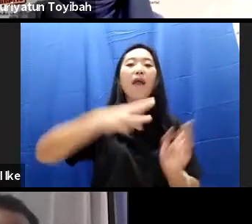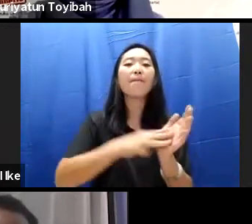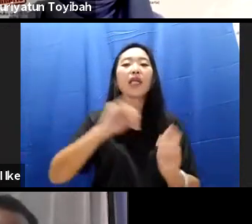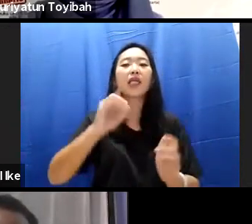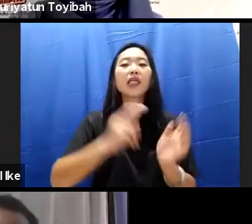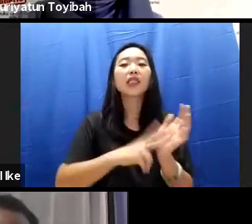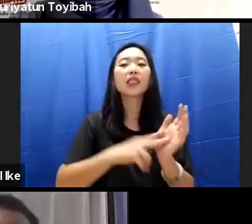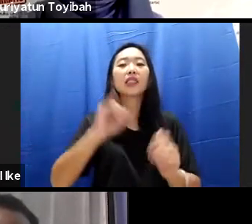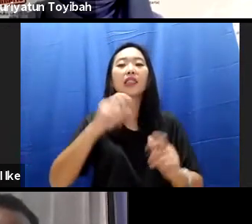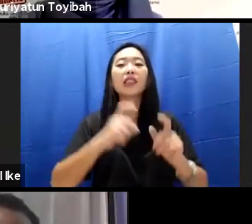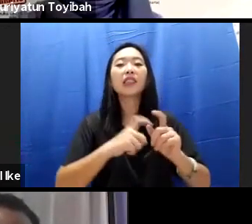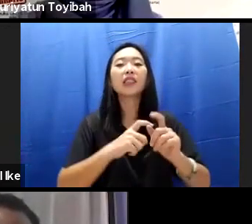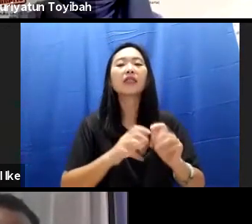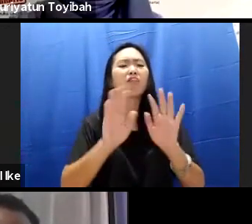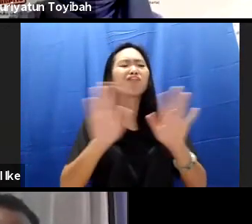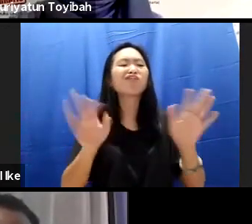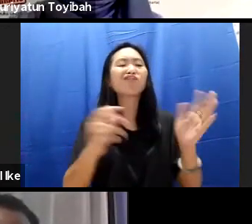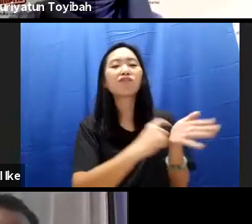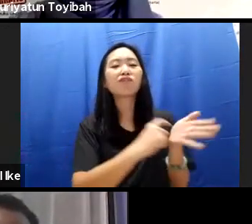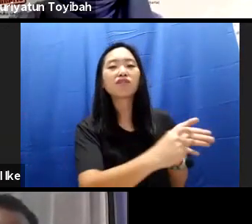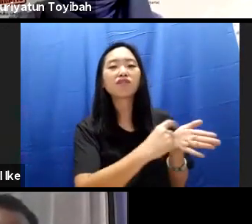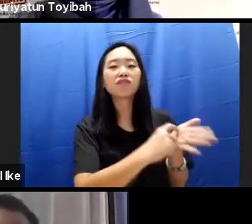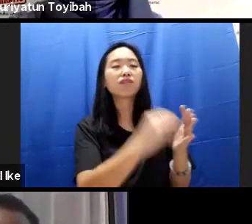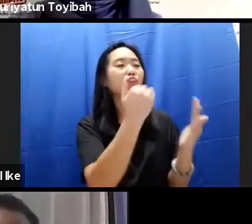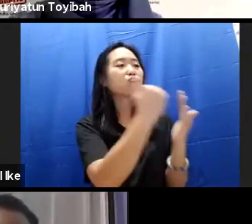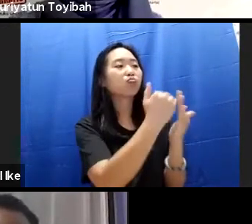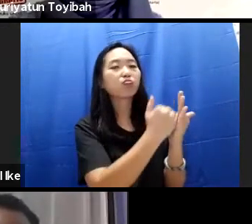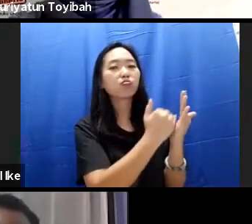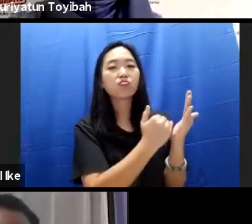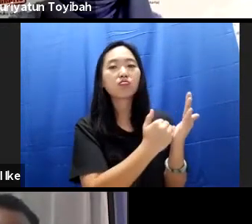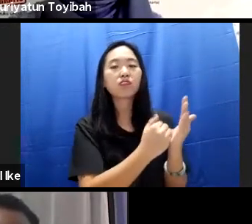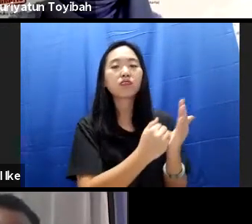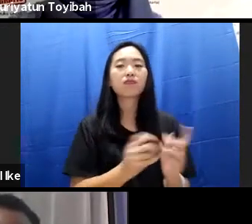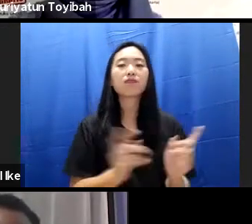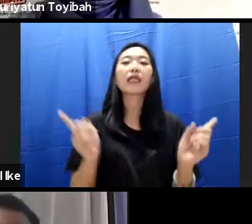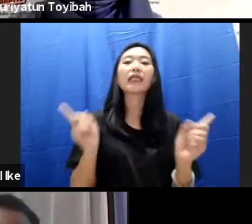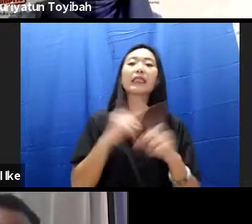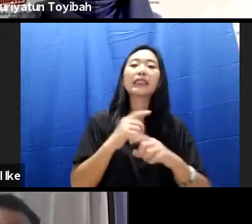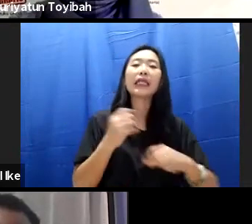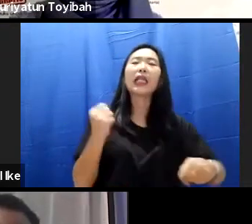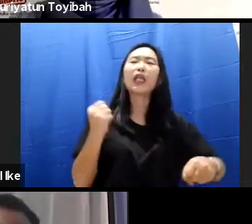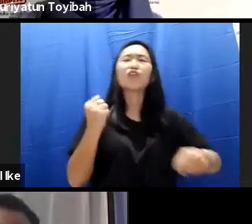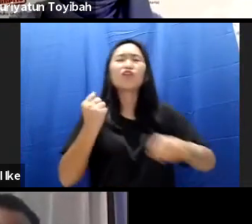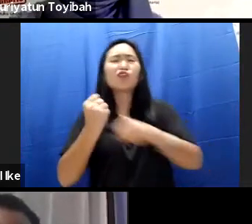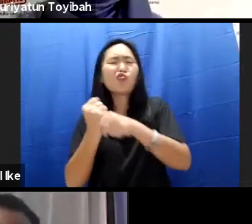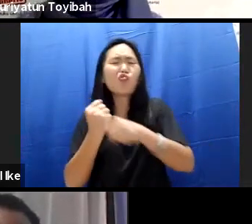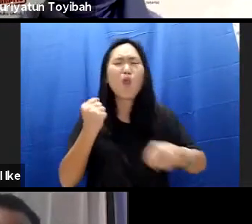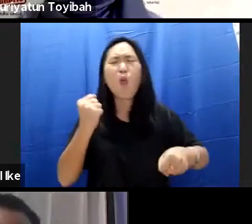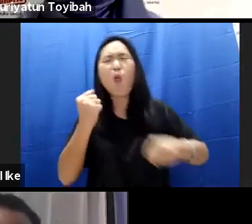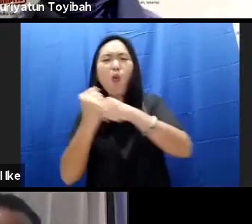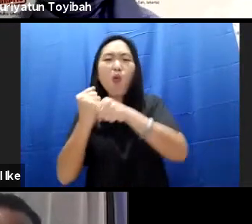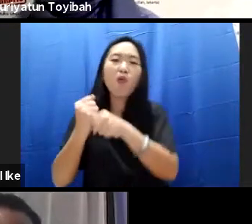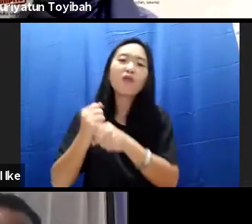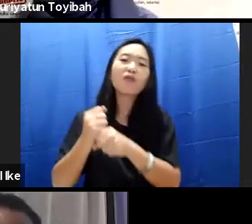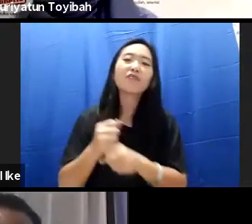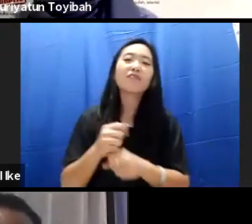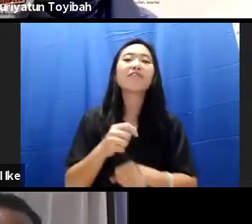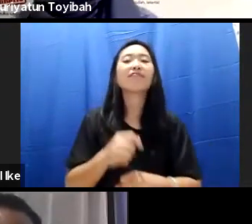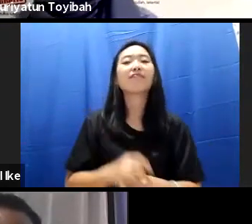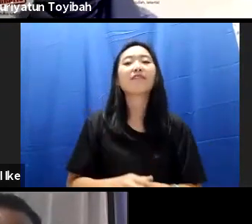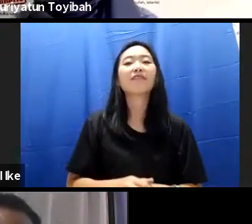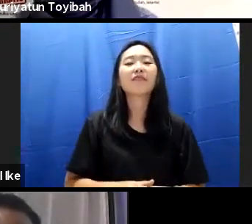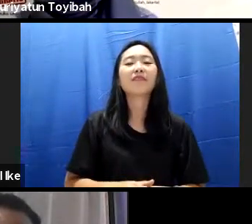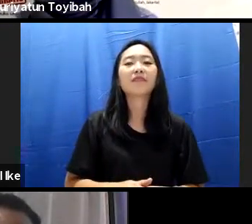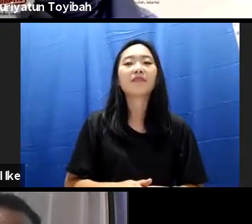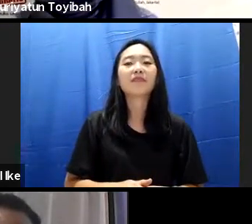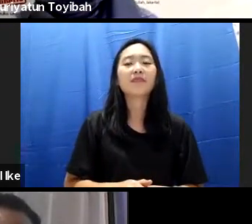seperti itu yang memang juga saling support juga gitu, sangat support Hal seperti itu sih yang mungkin ya itu ya yang